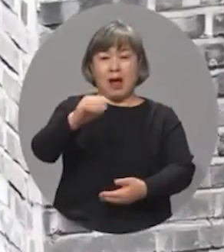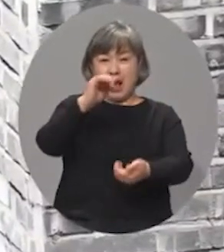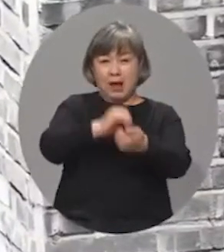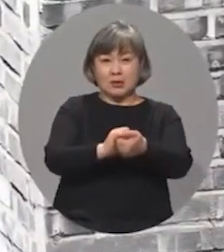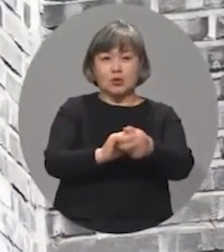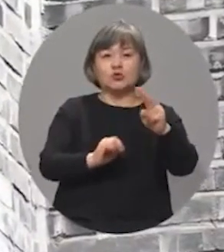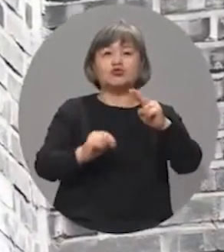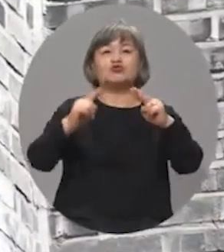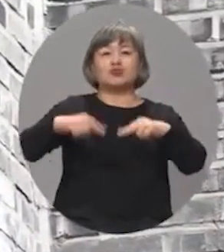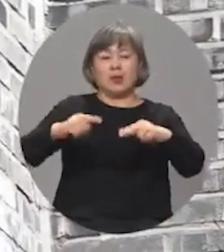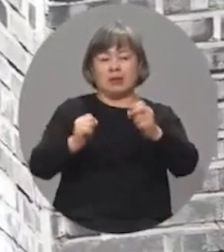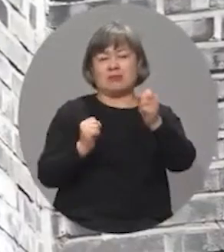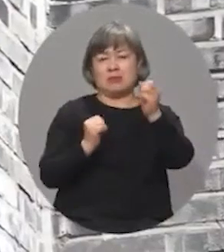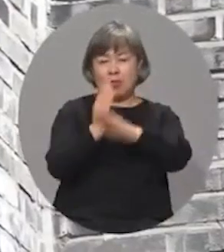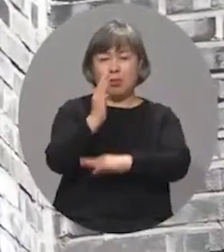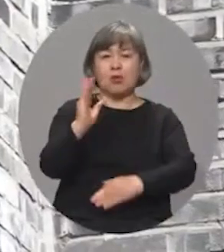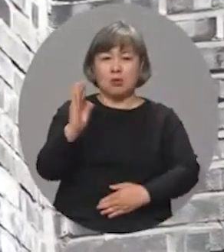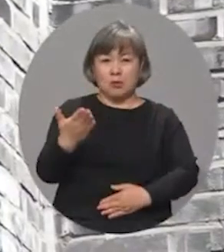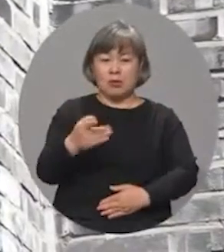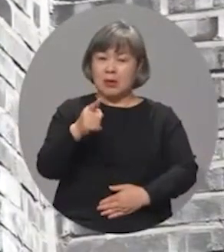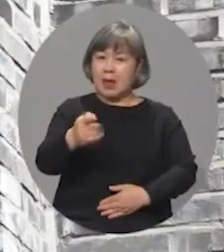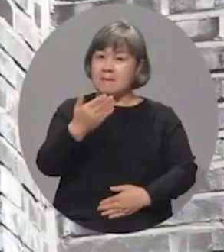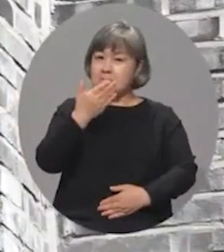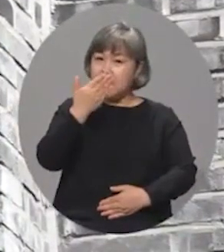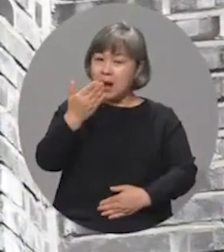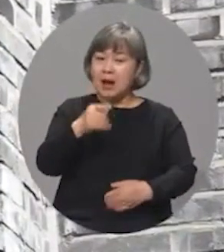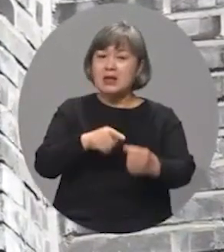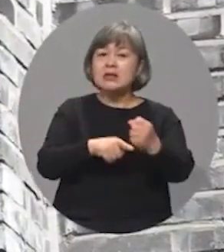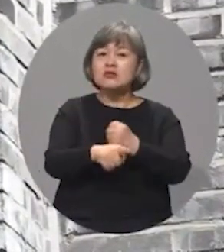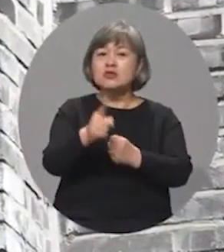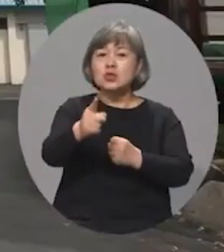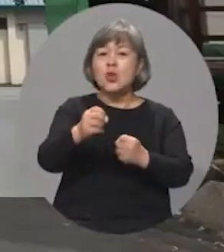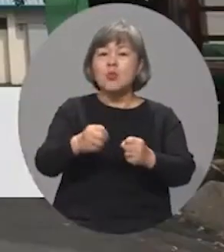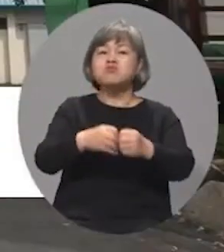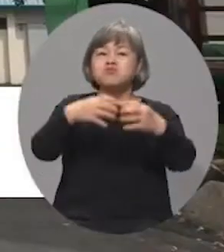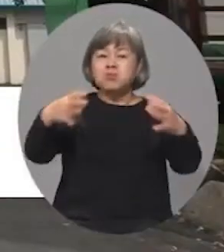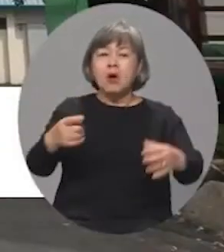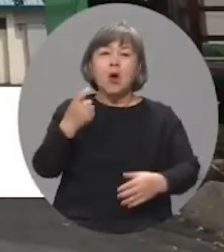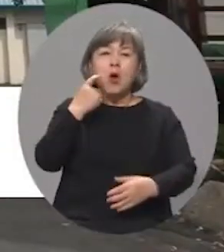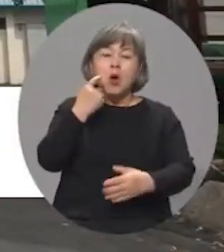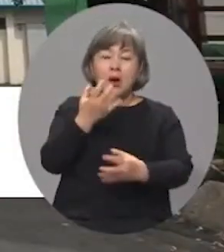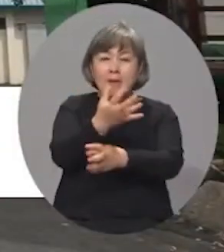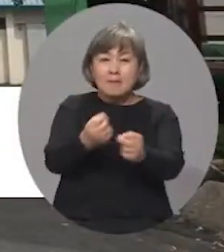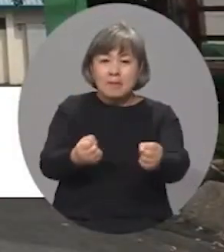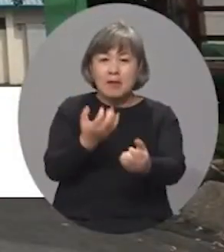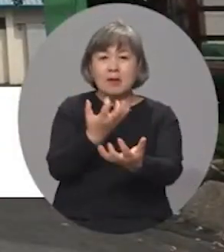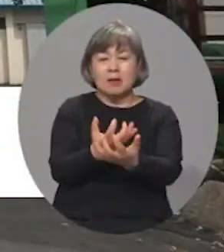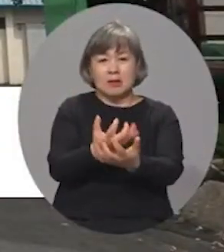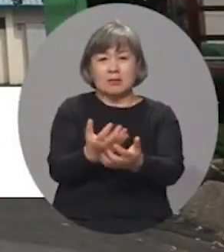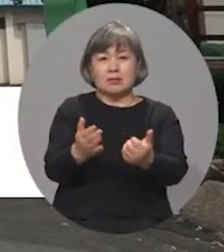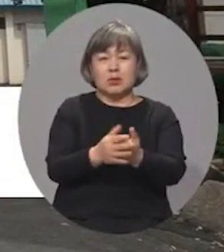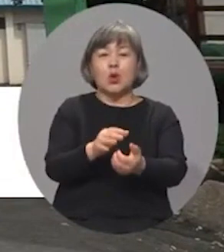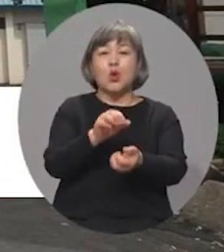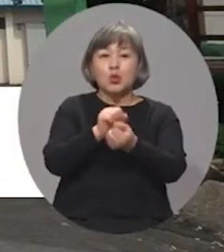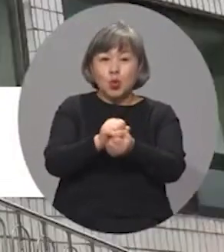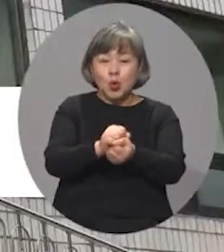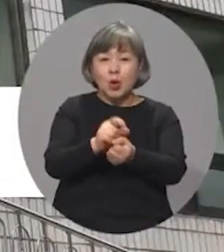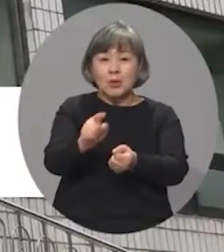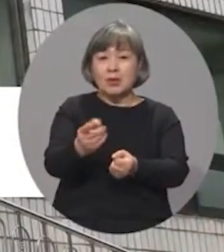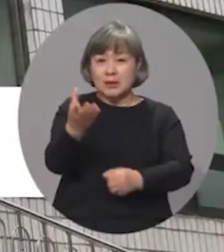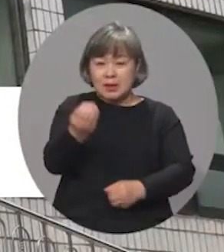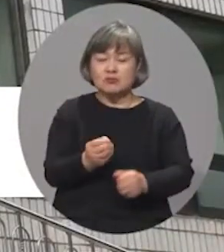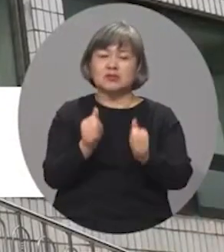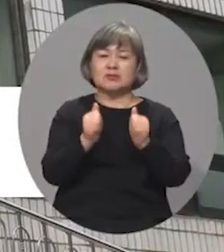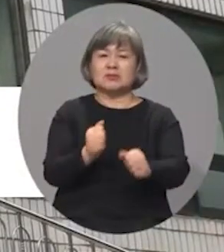배나 뛰어넘는 대출입니다. 이게 가능한 건 금액을 부풀린 가짜 매매 계약서를 토대로 농협이 대출 심사를